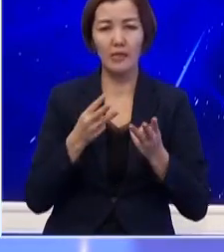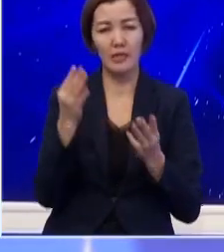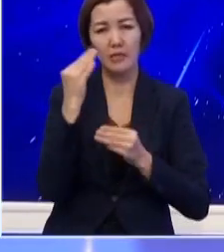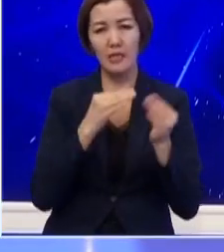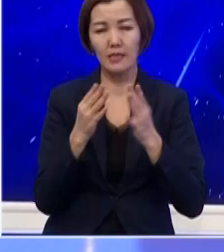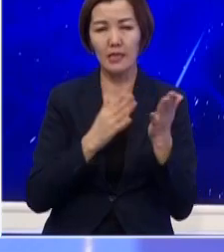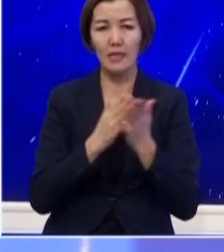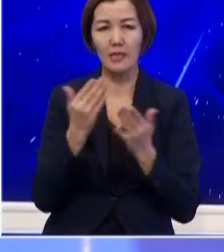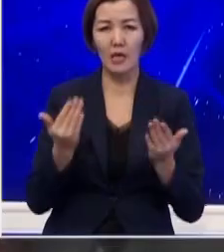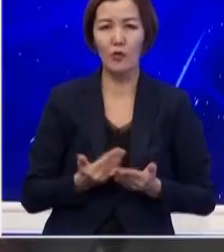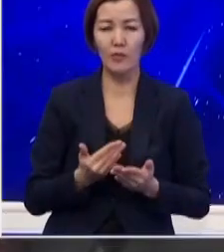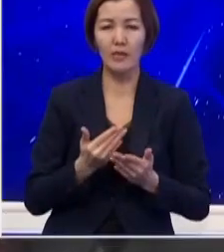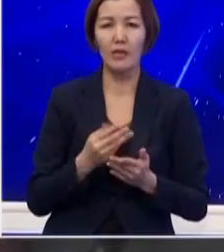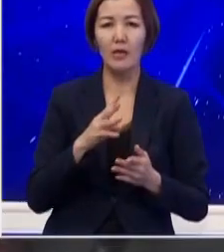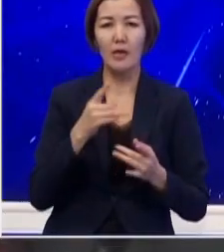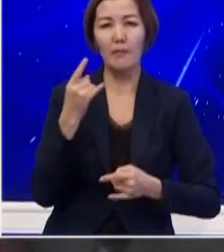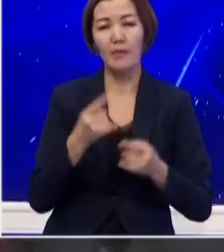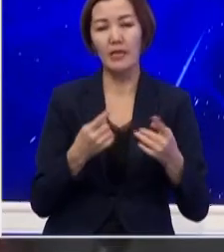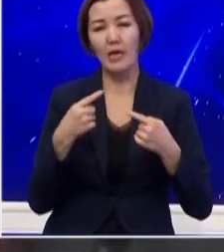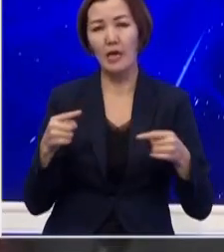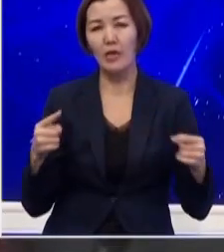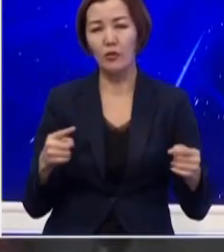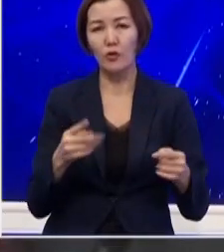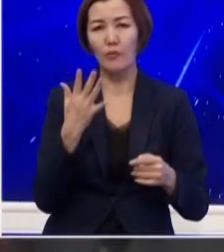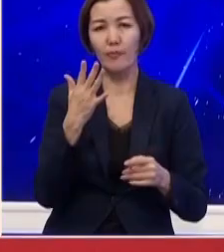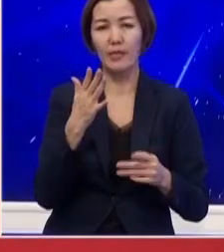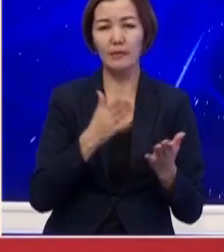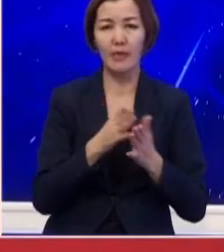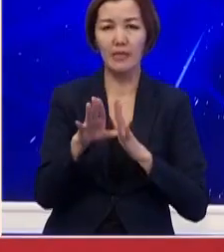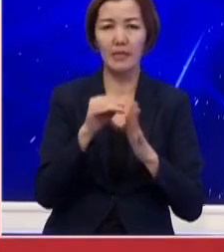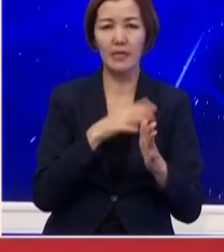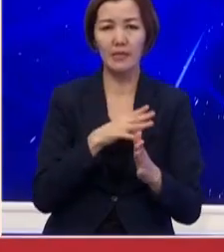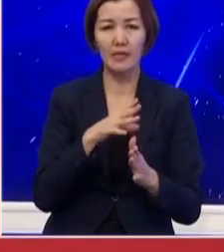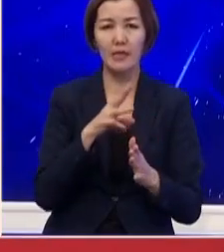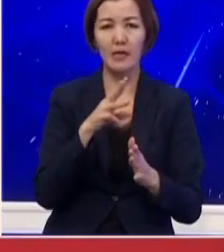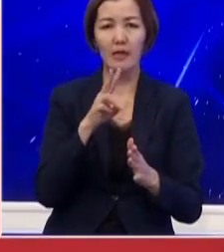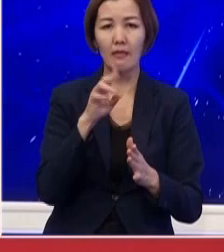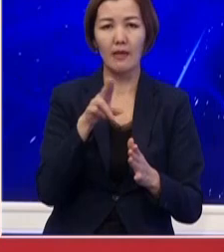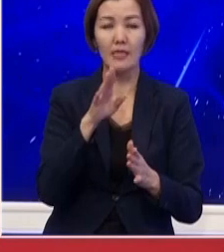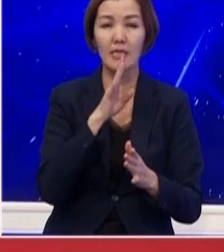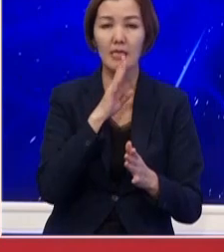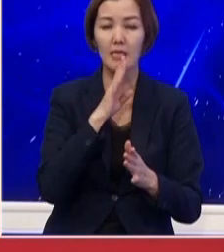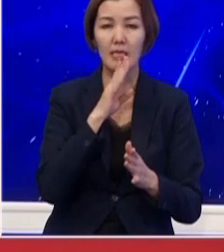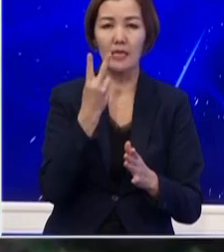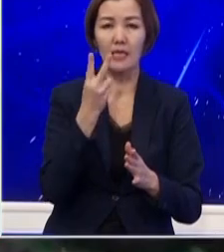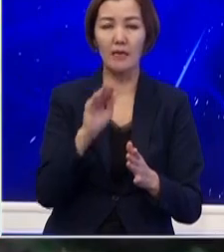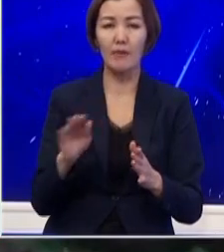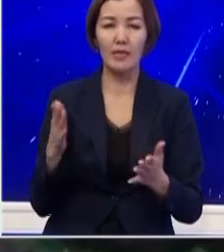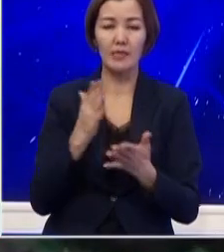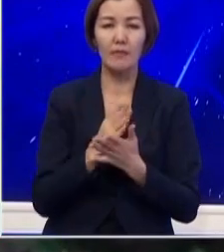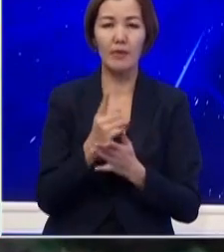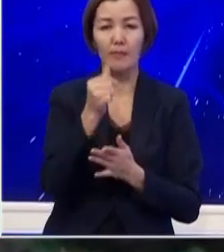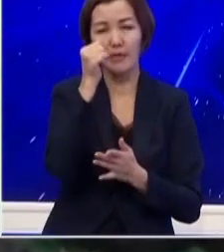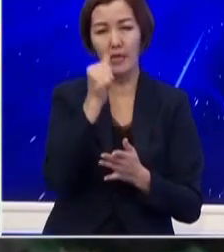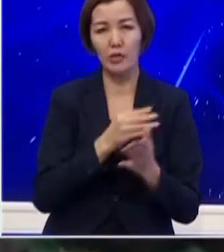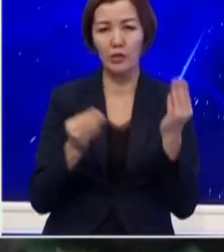саласы және әлеуметтік медиа сияқты бес бейіндік бағыттың бірін таңдады. Магира Жұмабекова Талдықорған қаласының тұрғыны, екі баланың анасы. Бір ай ішінде